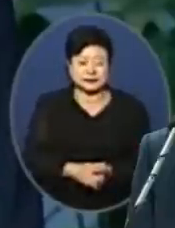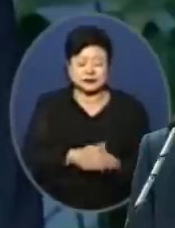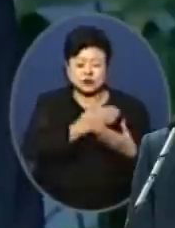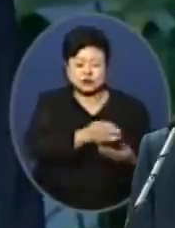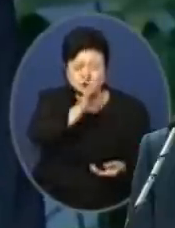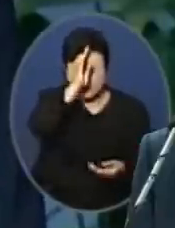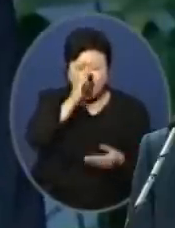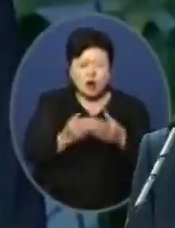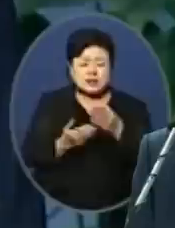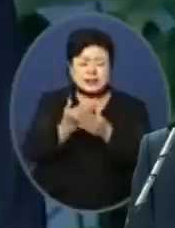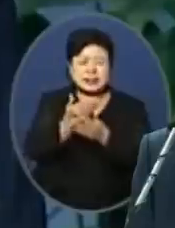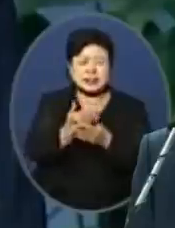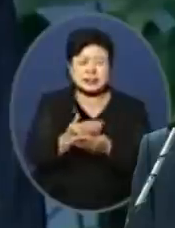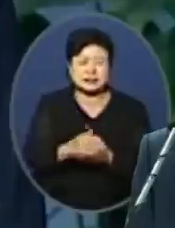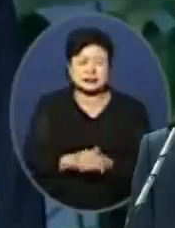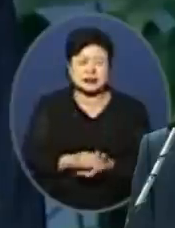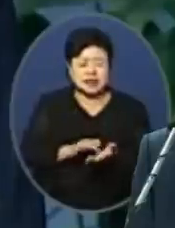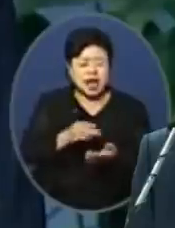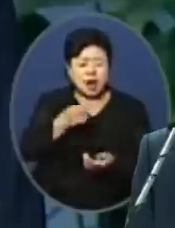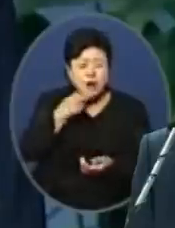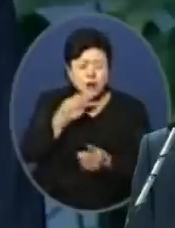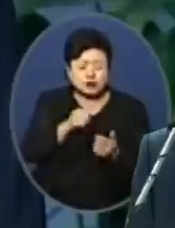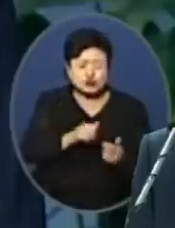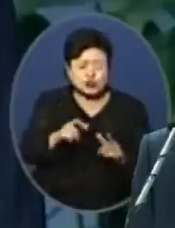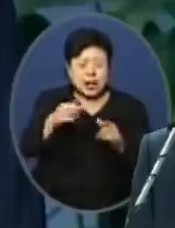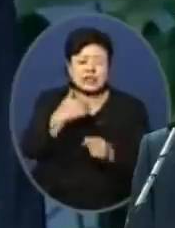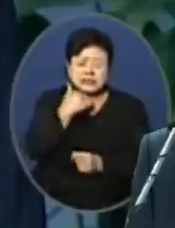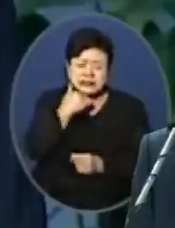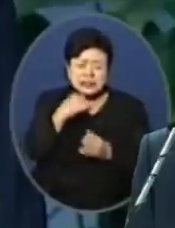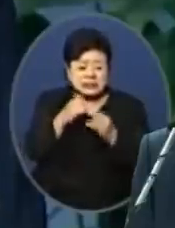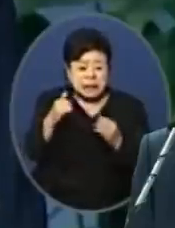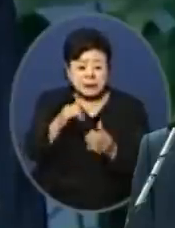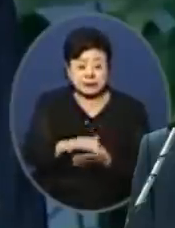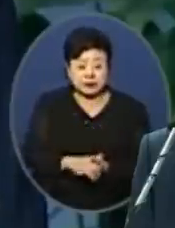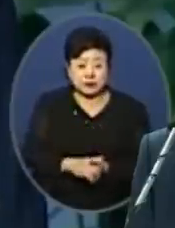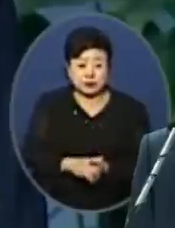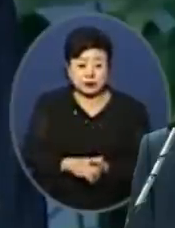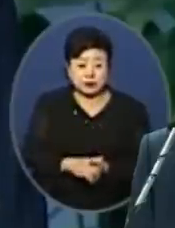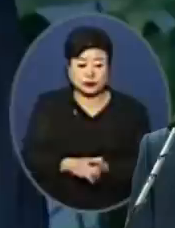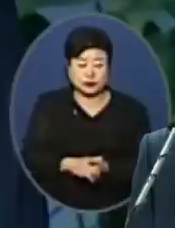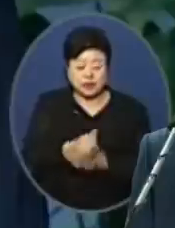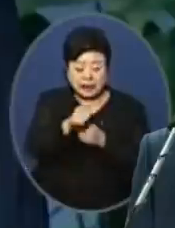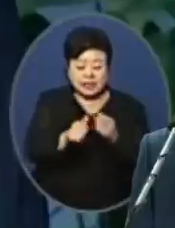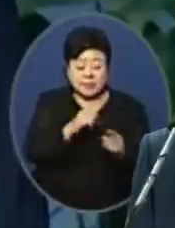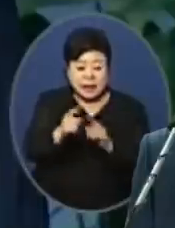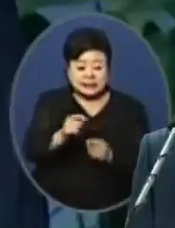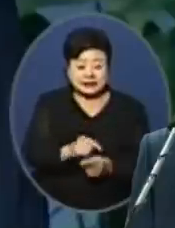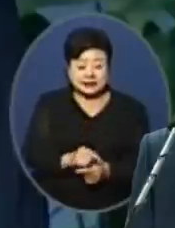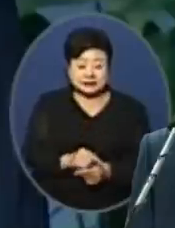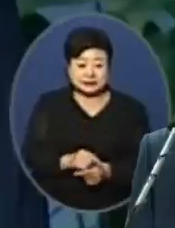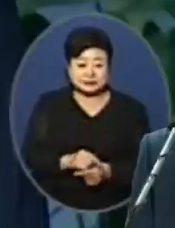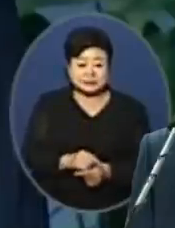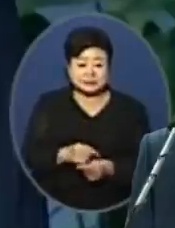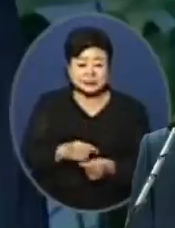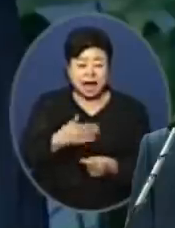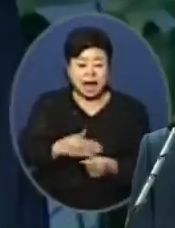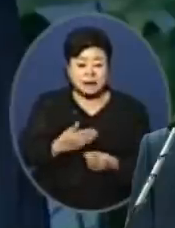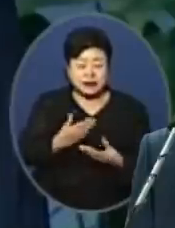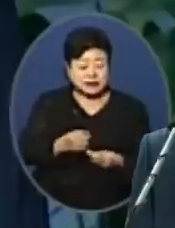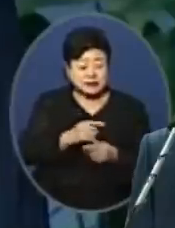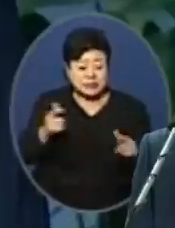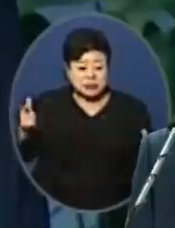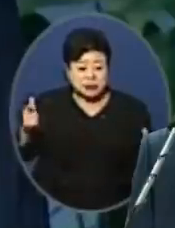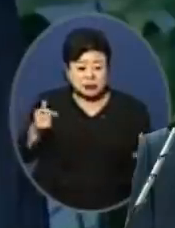중병에 걸려서 백약이 무효고 이제 죽을 날만 기다리는 사람도 하나님 말씀을 하면 낙심하지 않습니다.